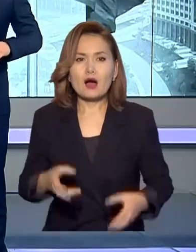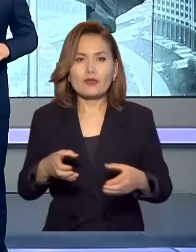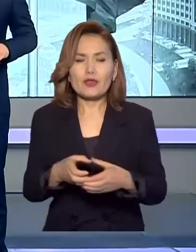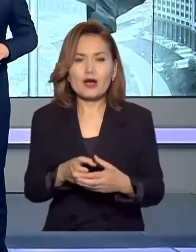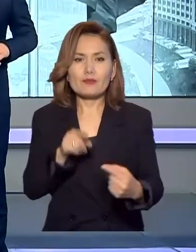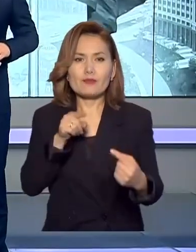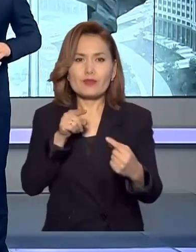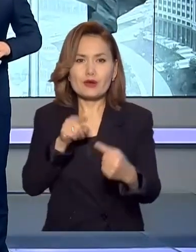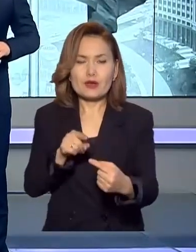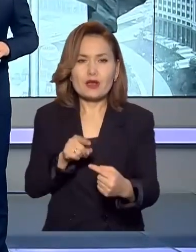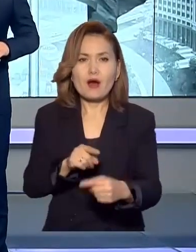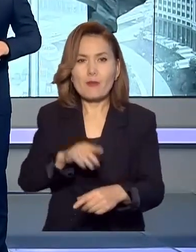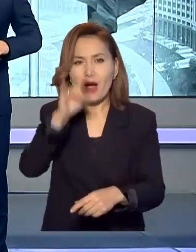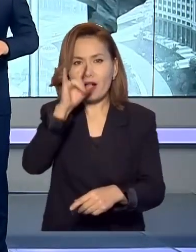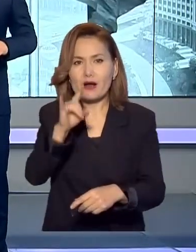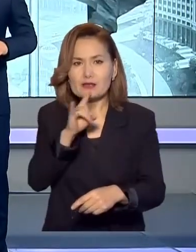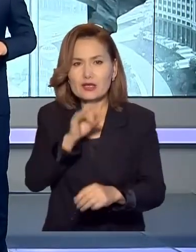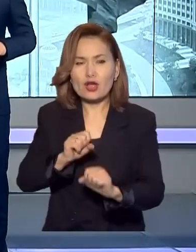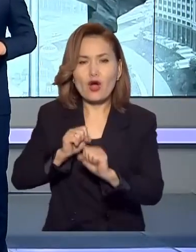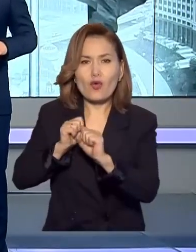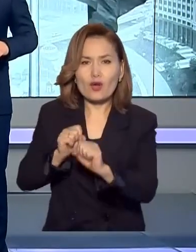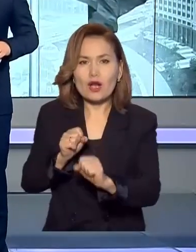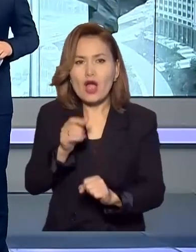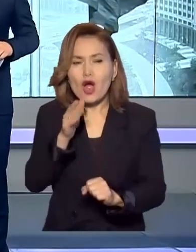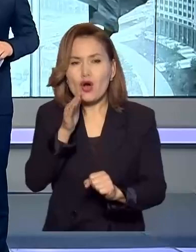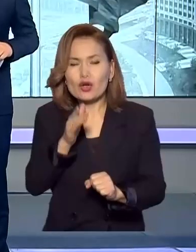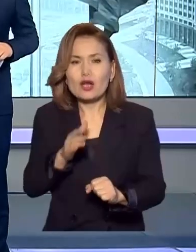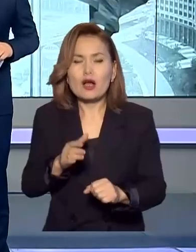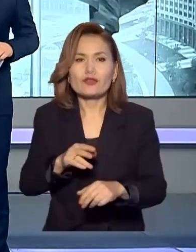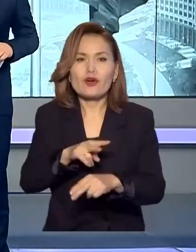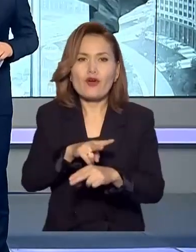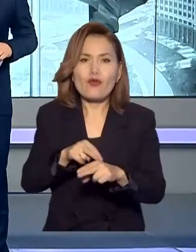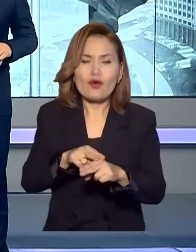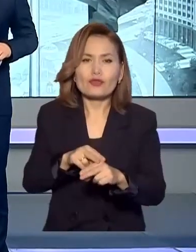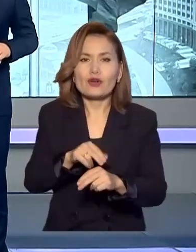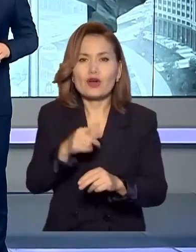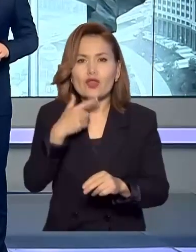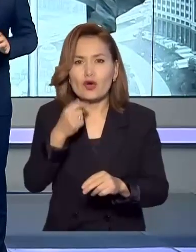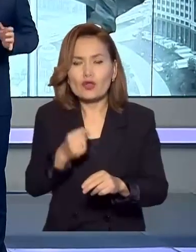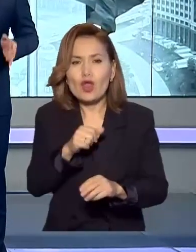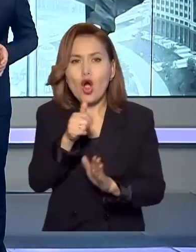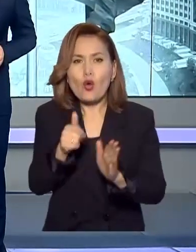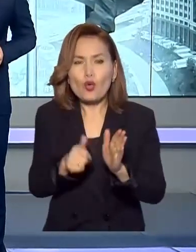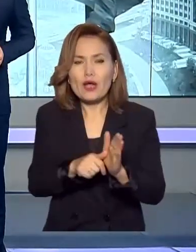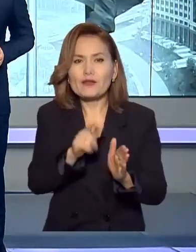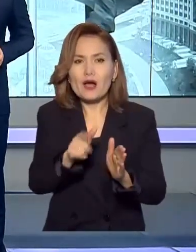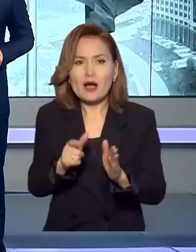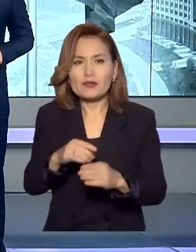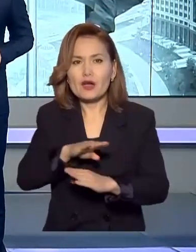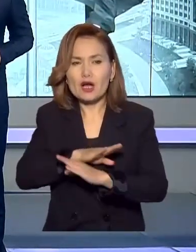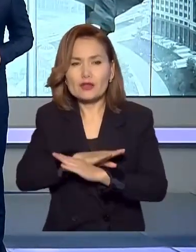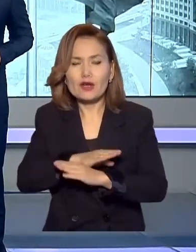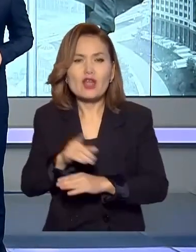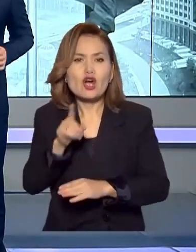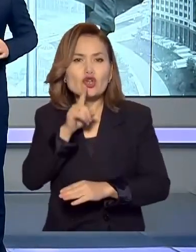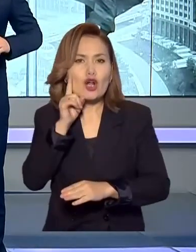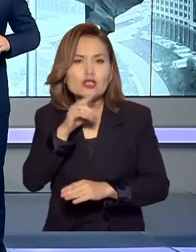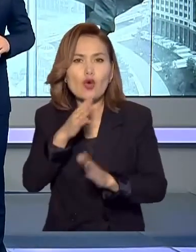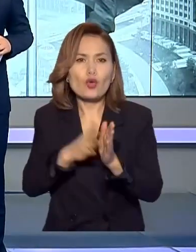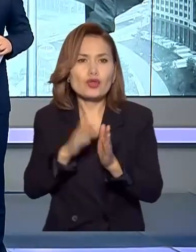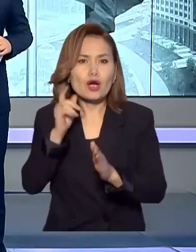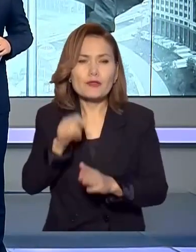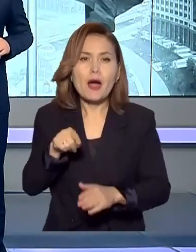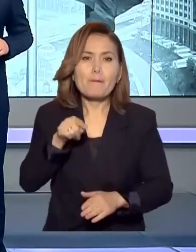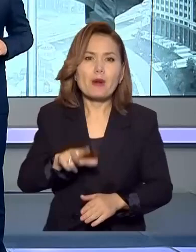Ланкестерге тойтарыс беріп, елді қорғау кезінде күшті құрылымның 16 азаматы қаза тапты. Олардың ең жасы 19 жаста.